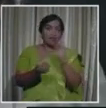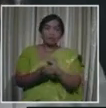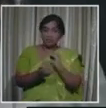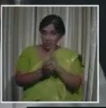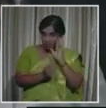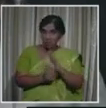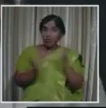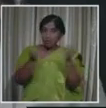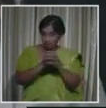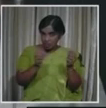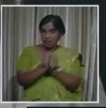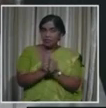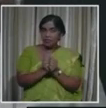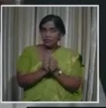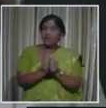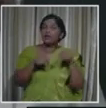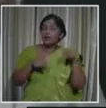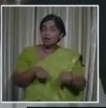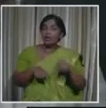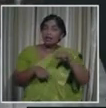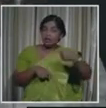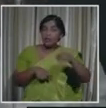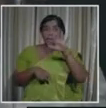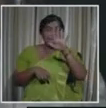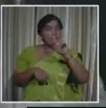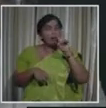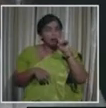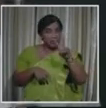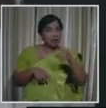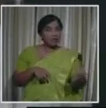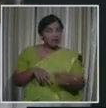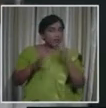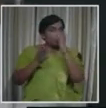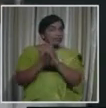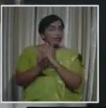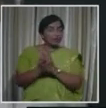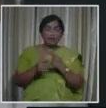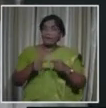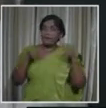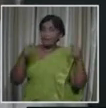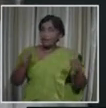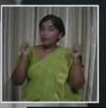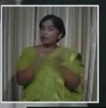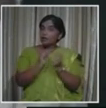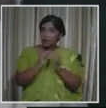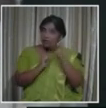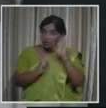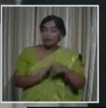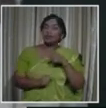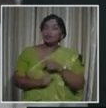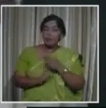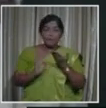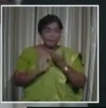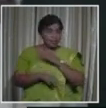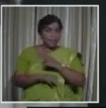කියන කණ්ඩායම් කරන්නේ දැන් දින 52 එදා දවසේ ව්‍යවස්ථාවේ විරෝධී කුමන්ත්‍රණයක් කරා කියලා එදා